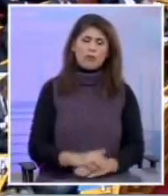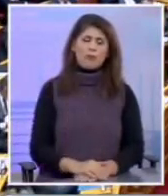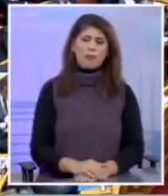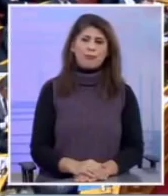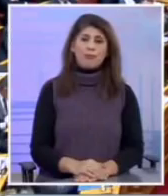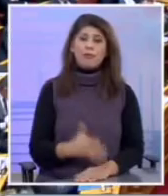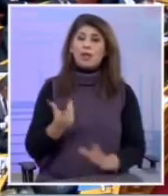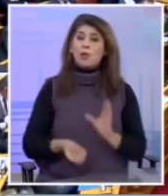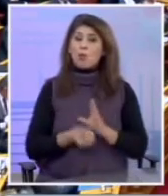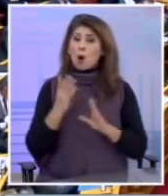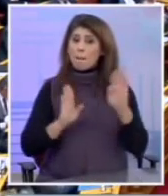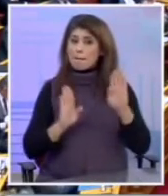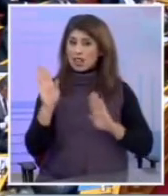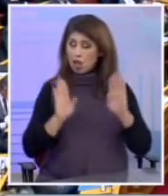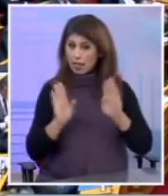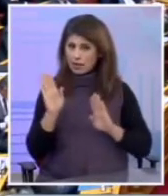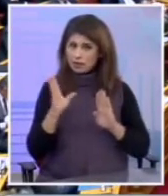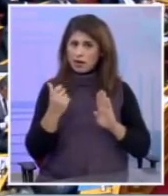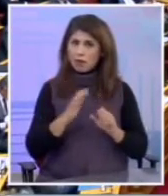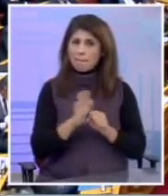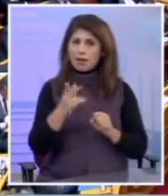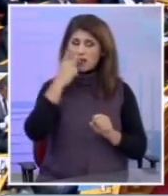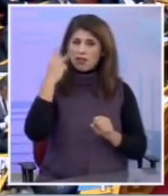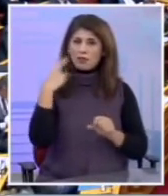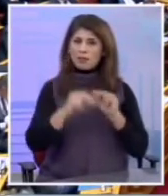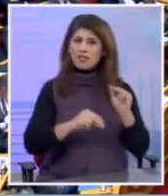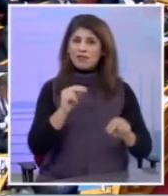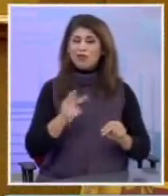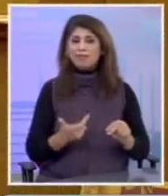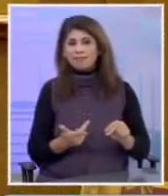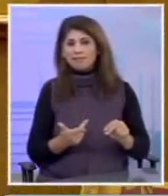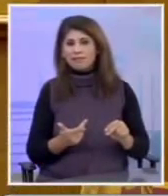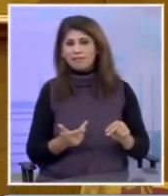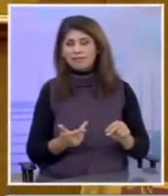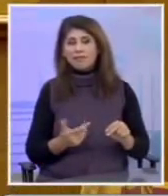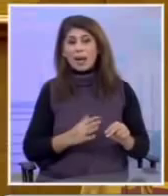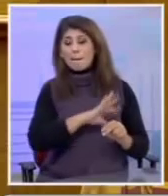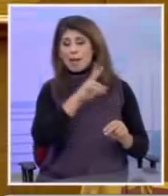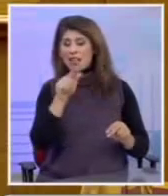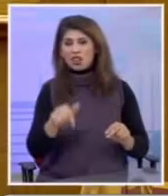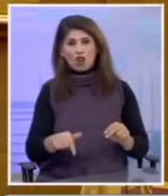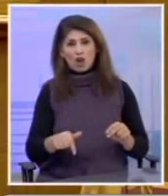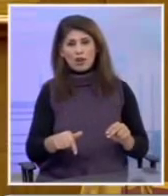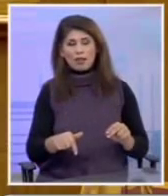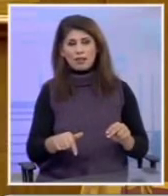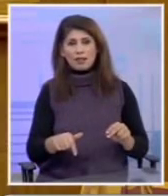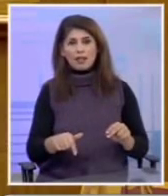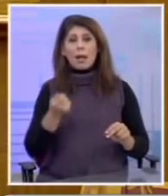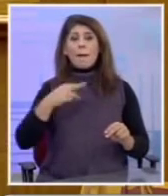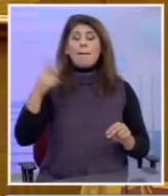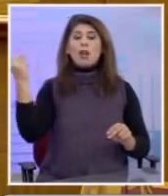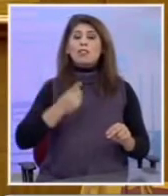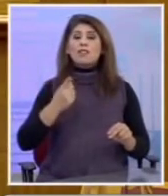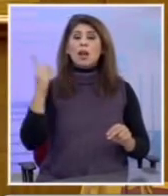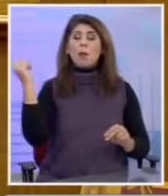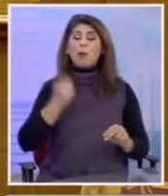Διότι οι νέες μετοχές έχουν πλήρη δικαιώματα ψήφου. Μέχρι τώρα τα πλειοψηφικά